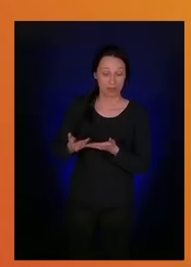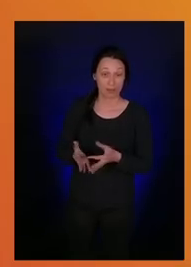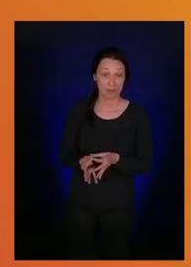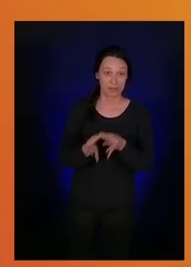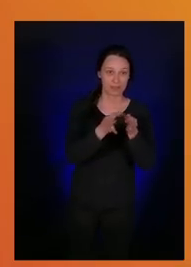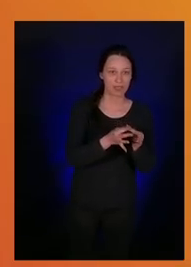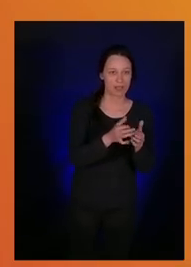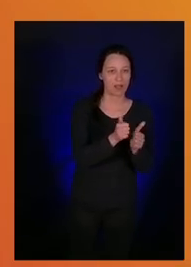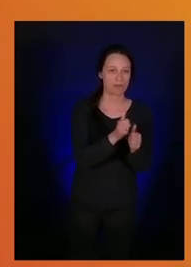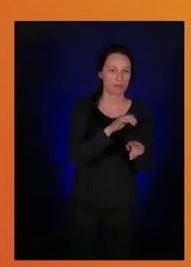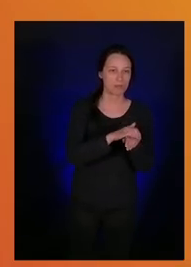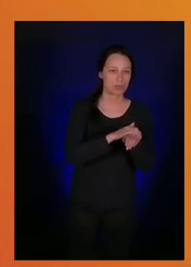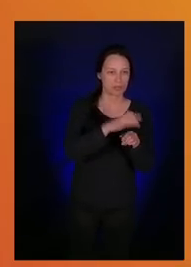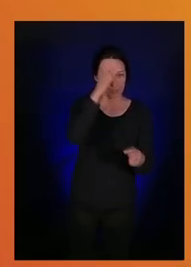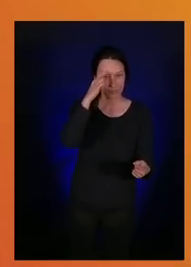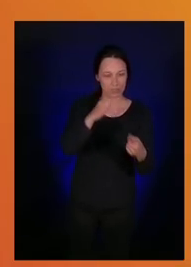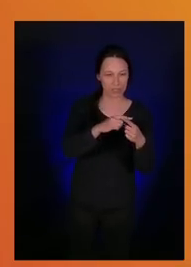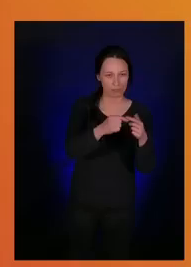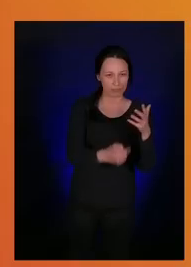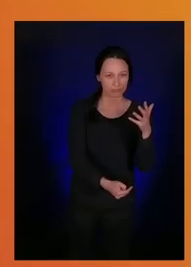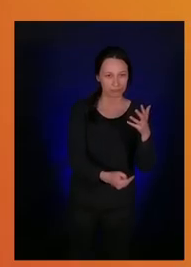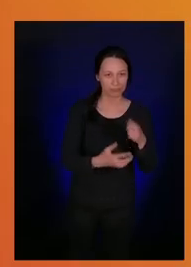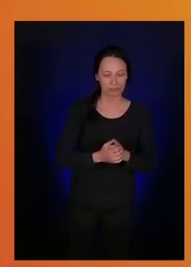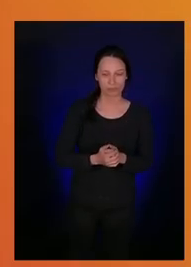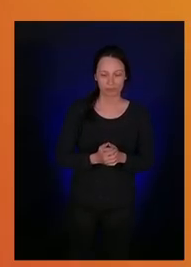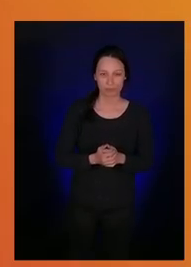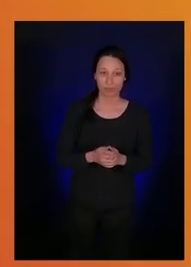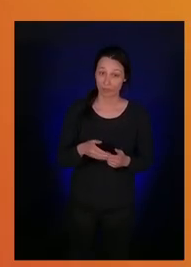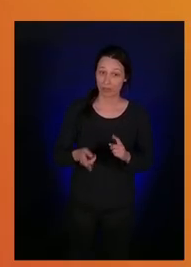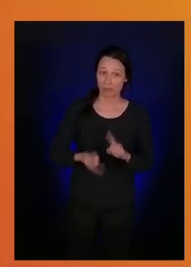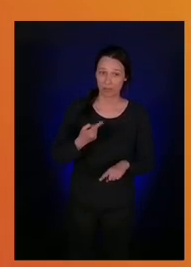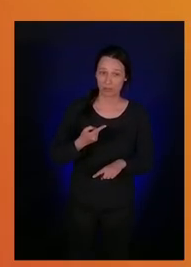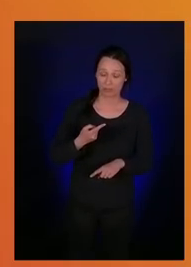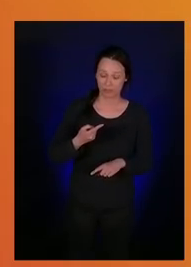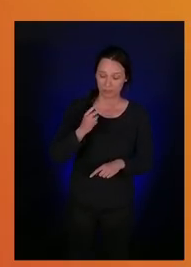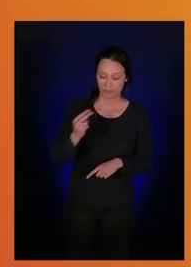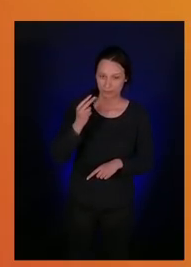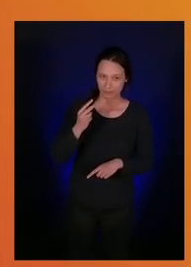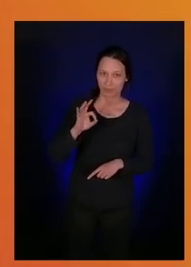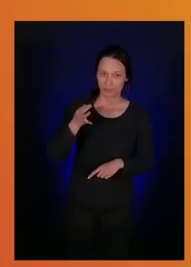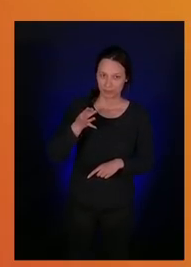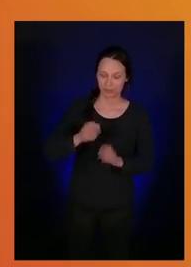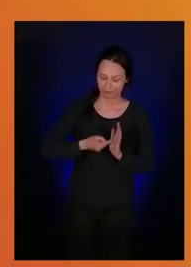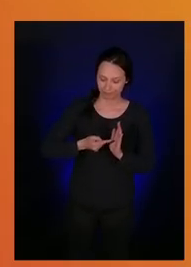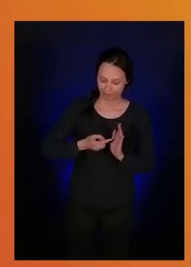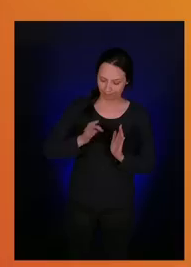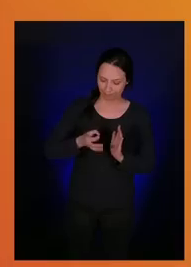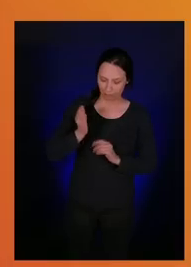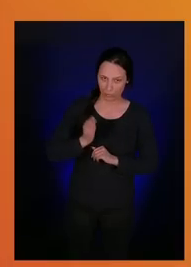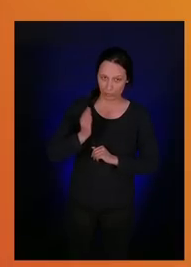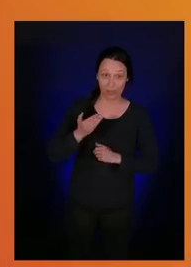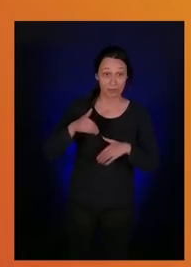C'est une chose de se le dire et même de se le répéter. Mais c'est avant tout un travail de chaque instant,